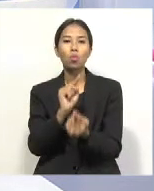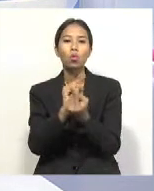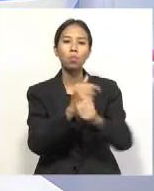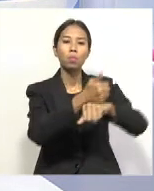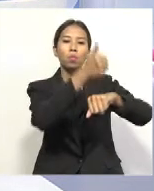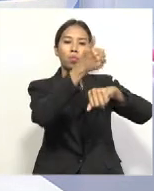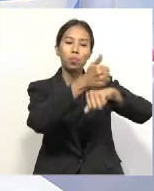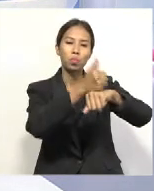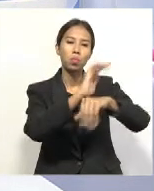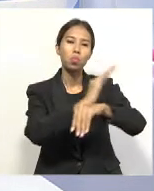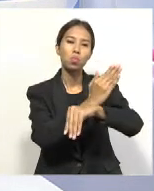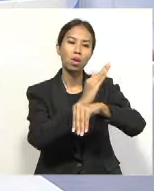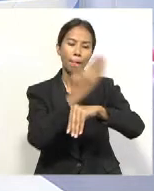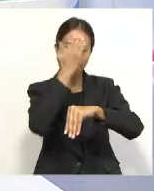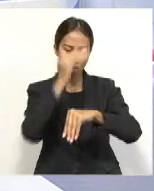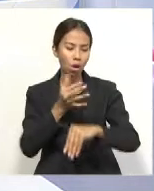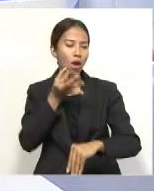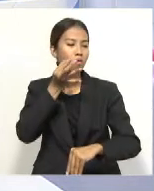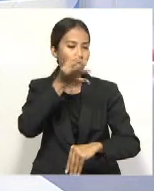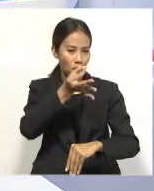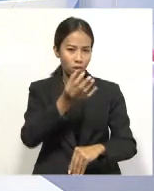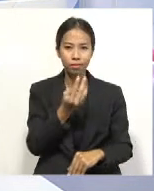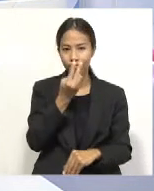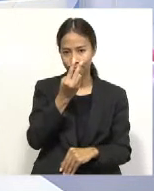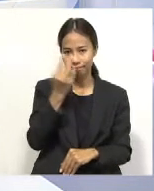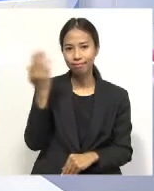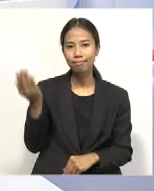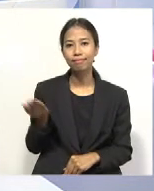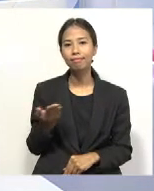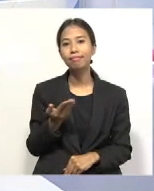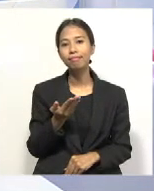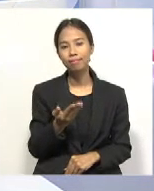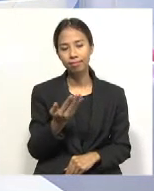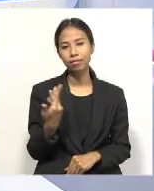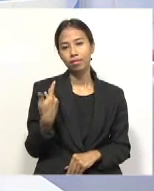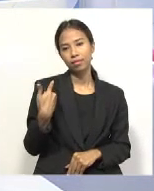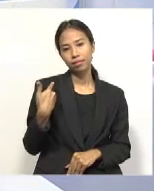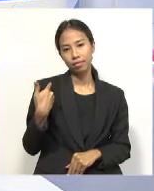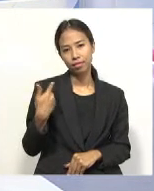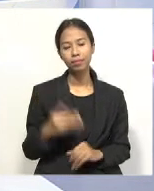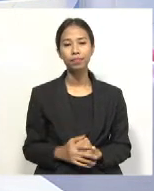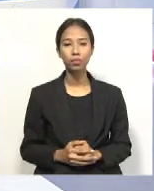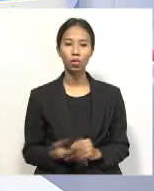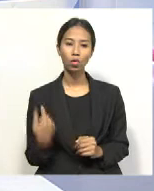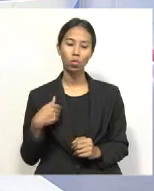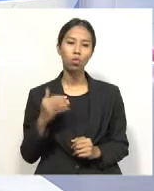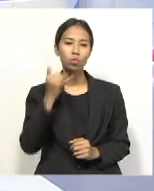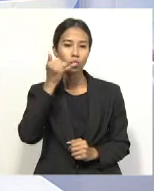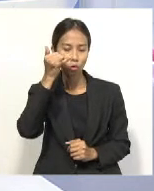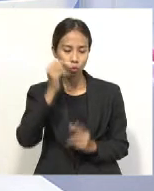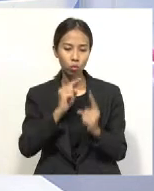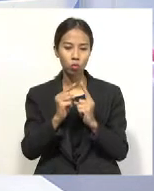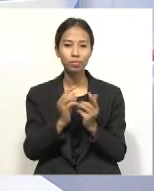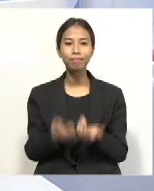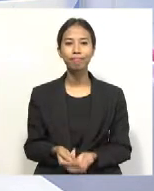ทปอเพื่อที่จะยื่นเรื่องร้องเรียนนะคะเดี๋ยวเราจะไปติดตามกับผู้สื่อข่าวของเรากับคุณปณทัศน์กิติพงษ์ยิ่งยงนะคะซึ่งอยู่ในสายณขณะ